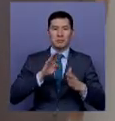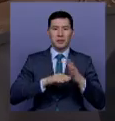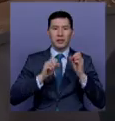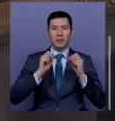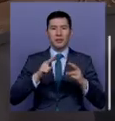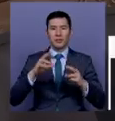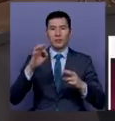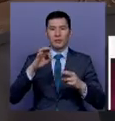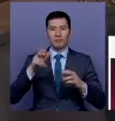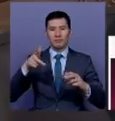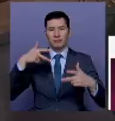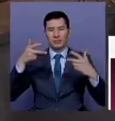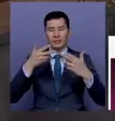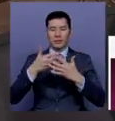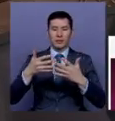жүргізуде.